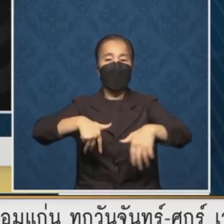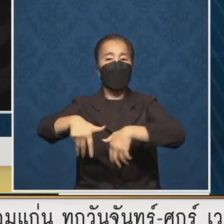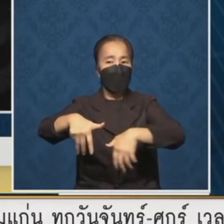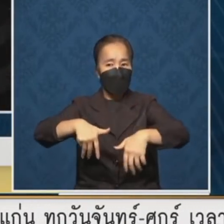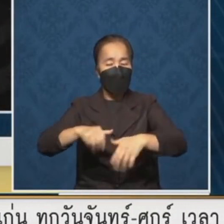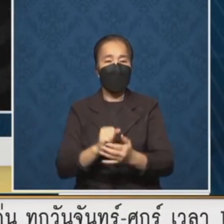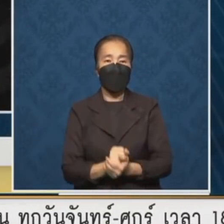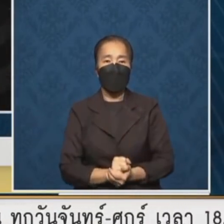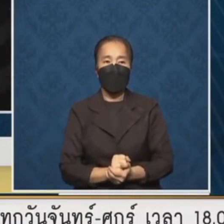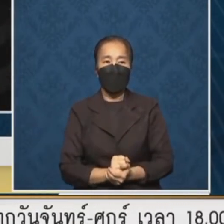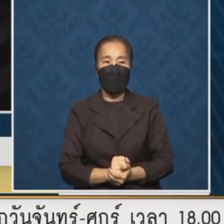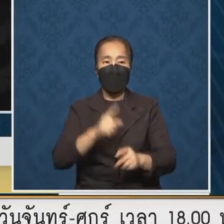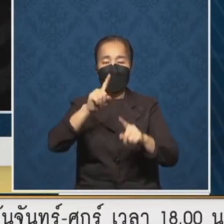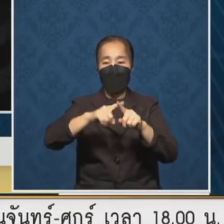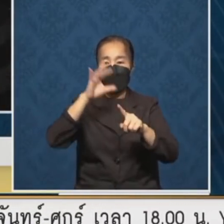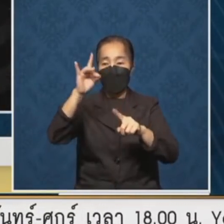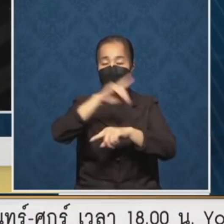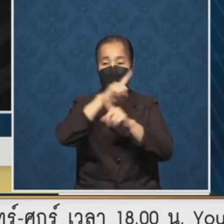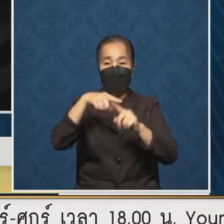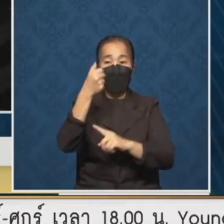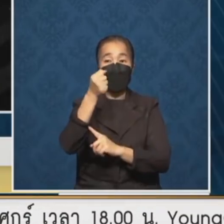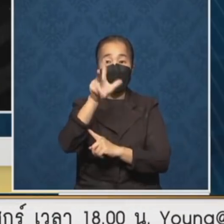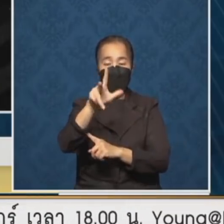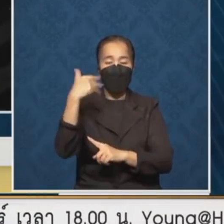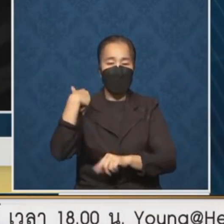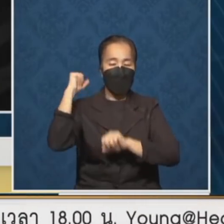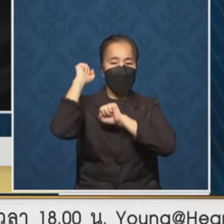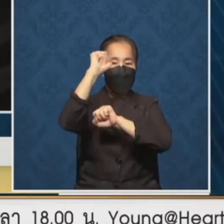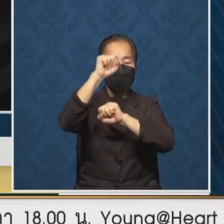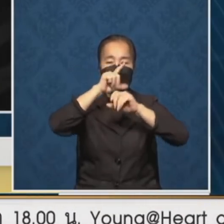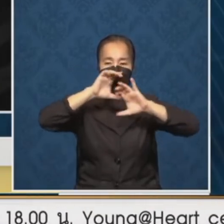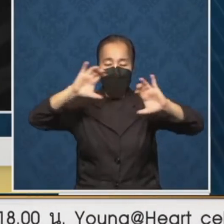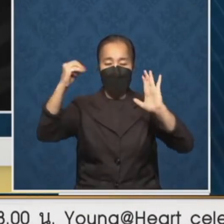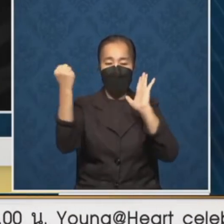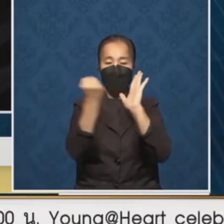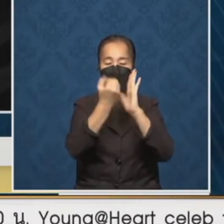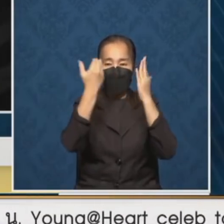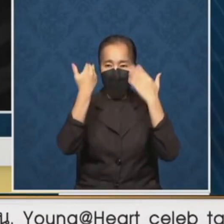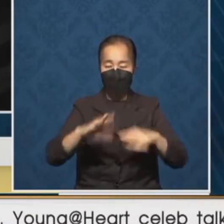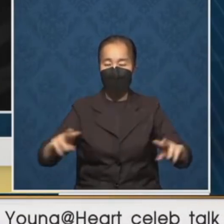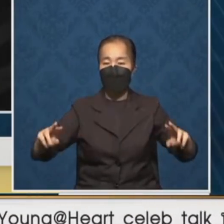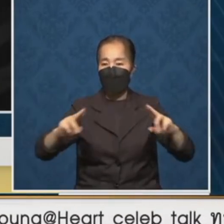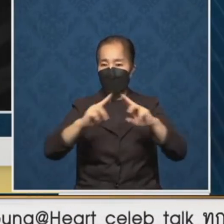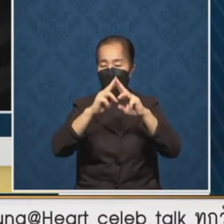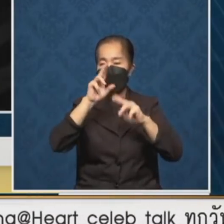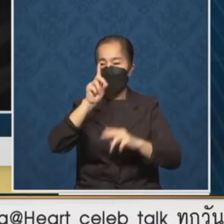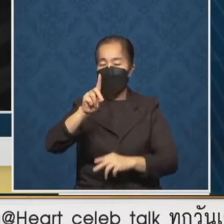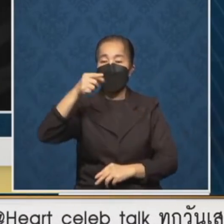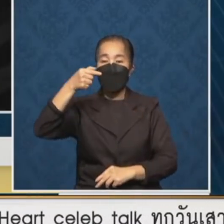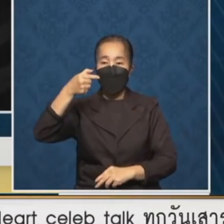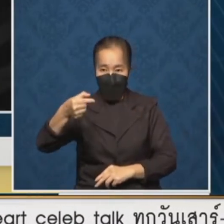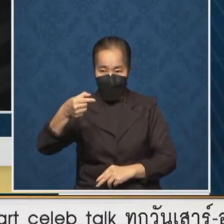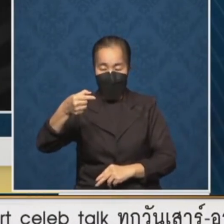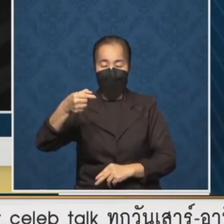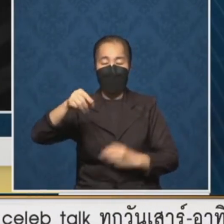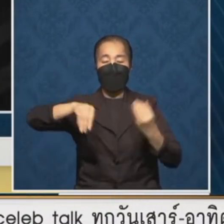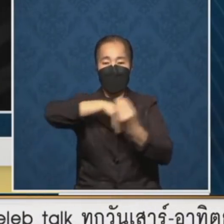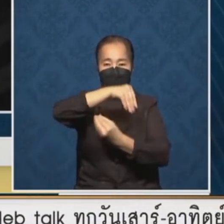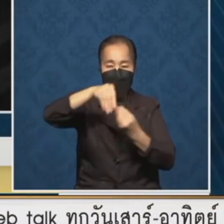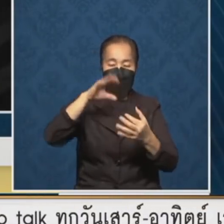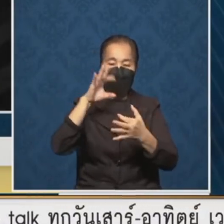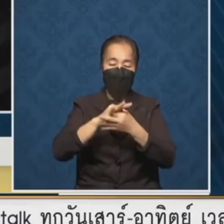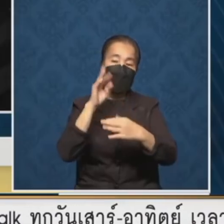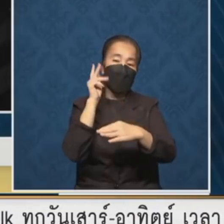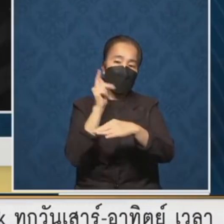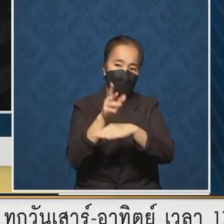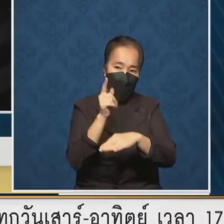13สิงหาคมครับราชกิจจามีการเผยแพร่ประกาศกระทรวงดิจิทัลเพื่อเศรษฐกิจและสังคมเรื่องหลักเกณฑ์การเก็บรักษาข้อมูลจราจร